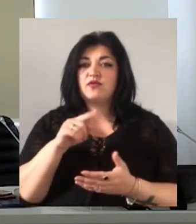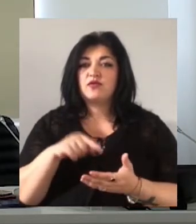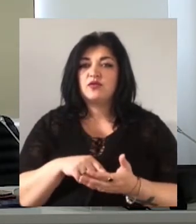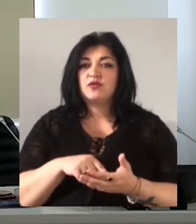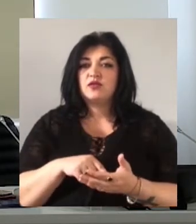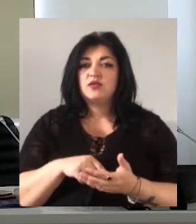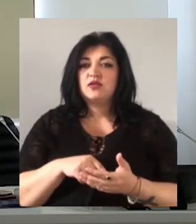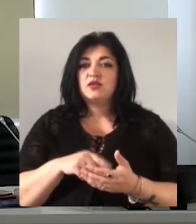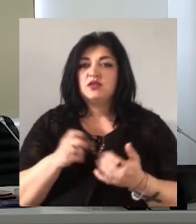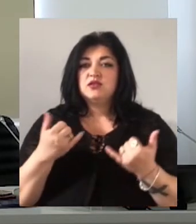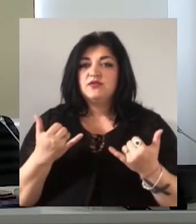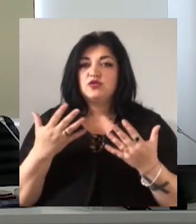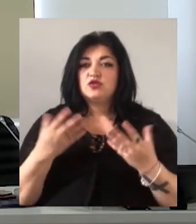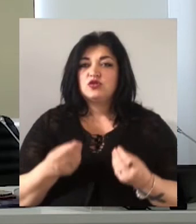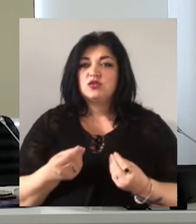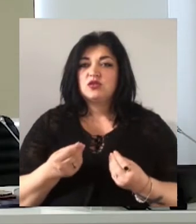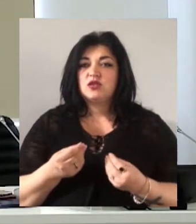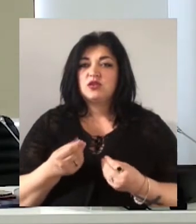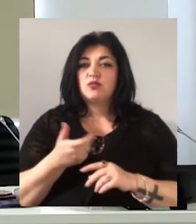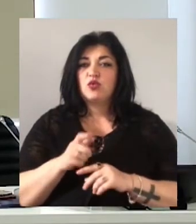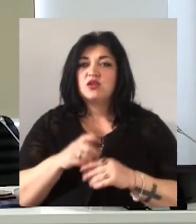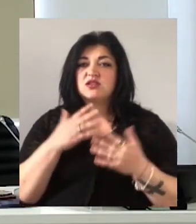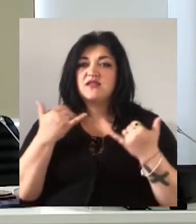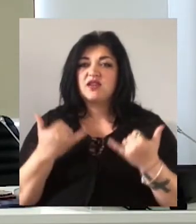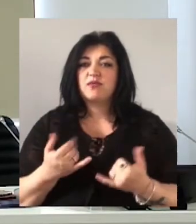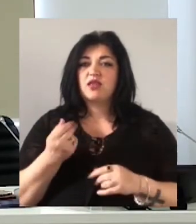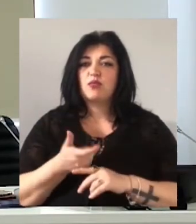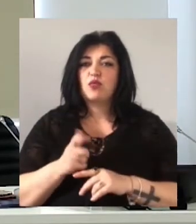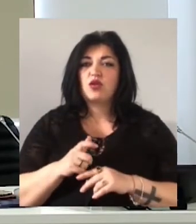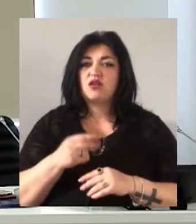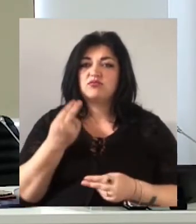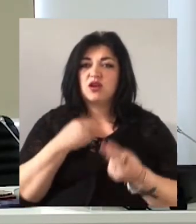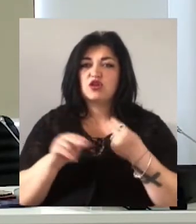на сегодняшний день, на более современное, на более качественное и на более